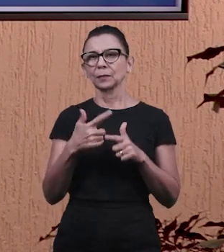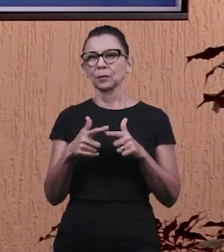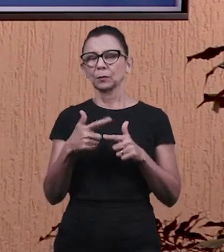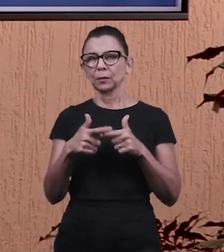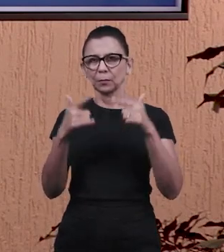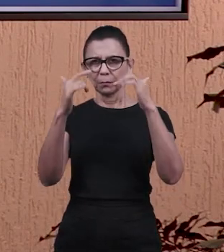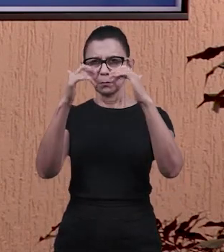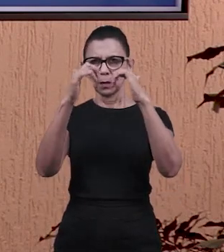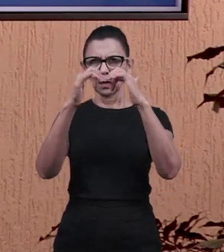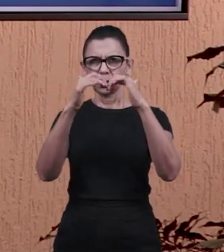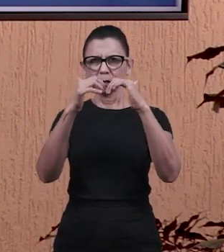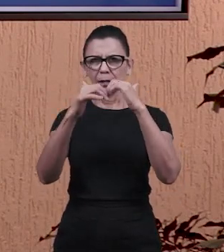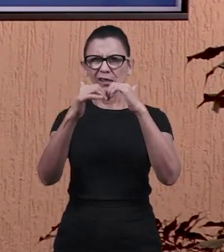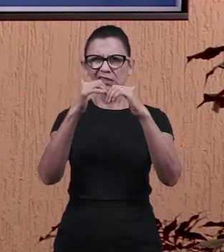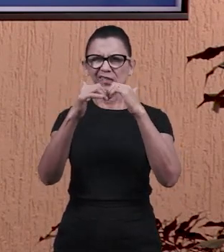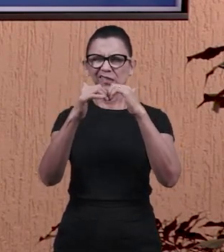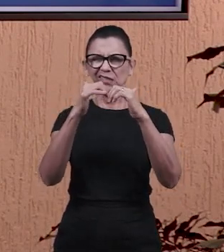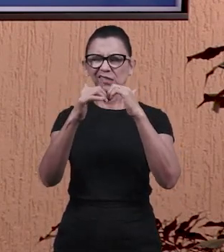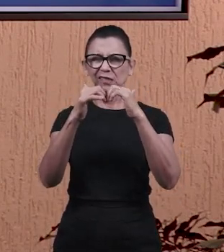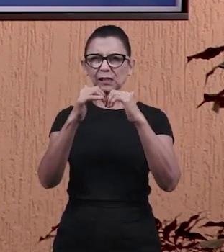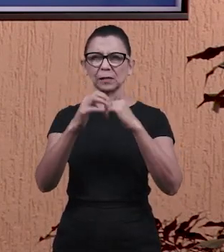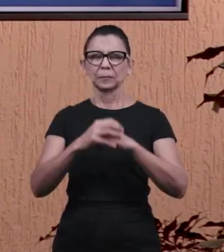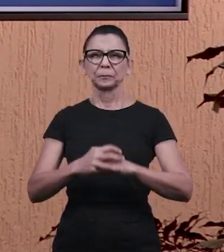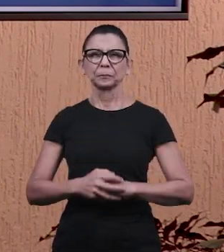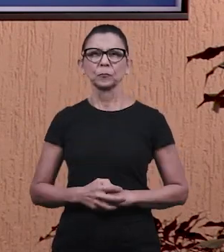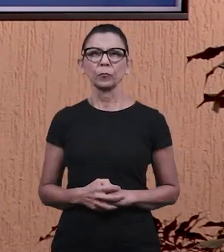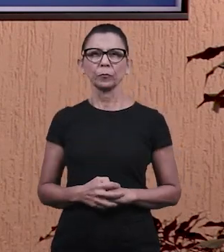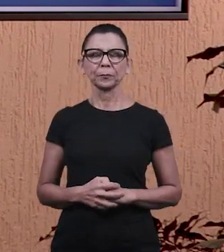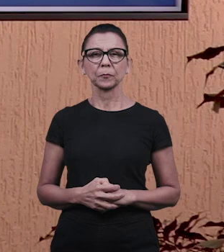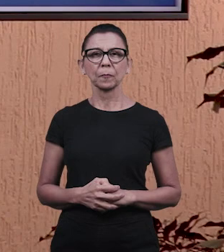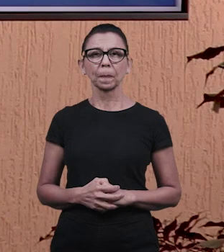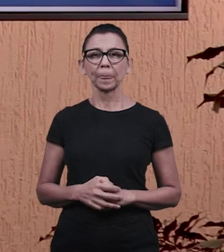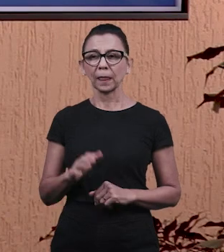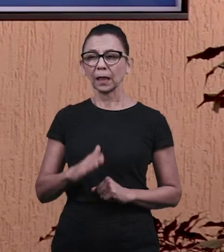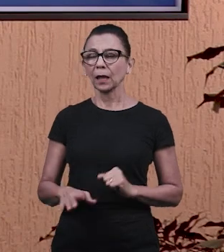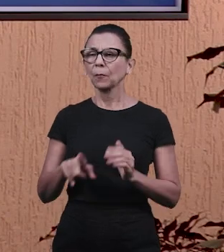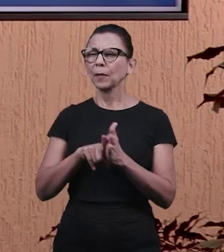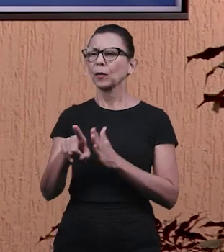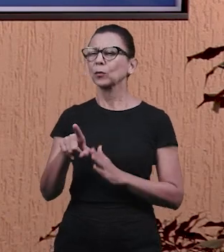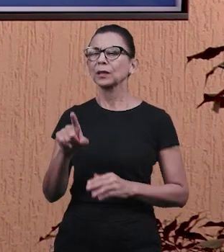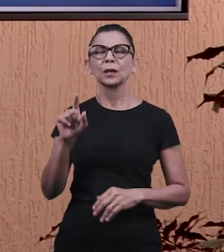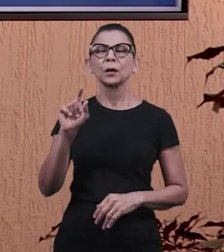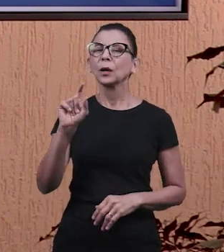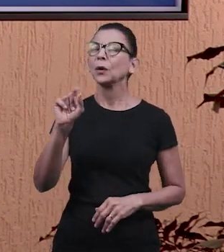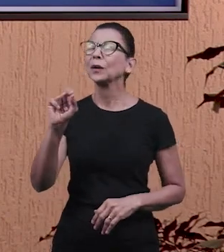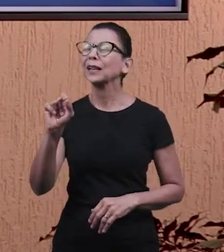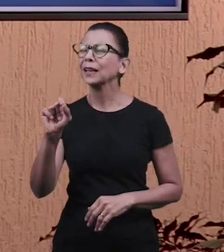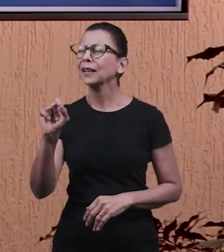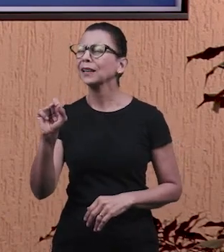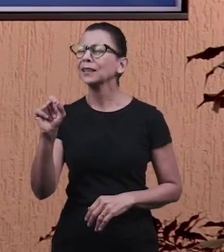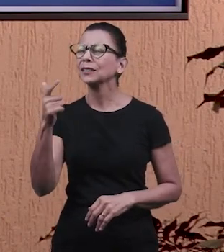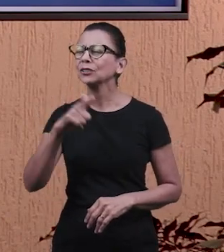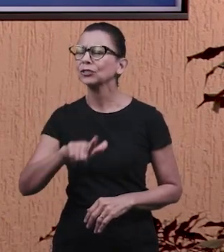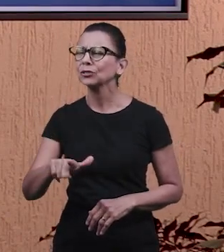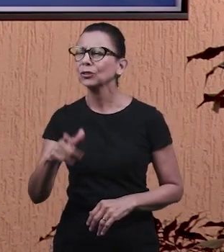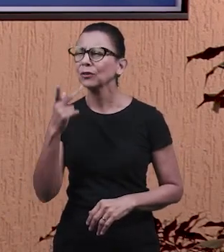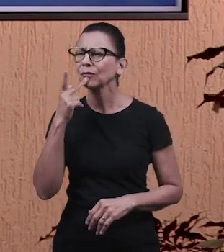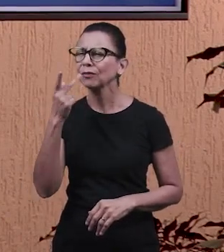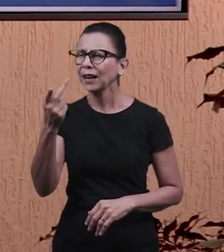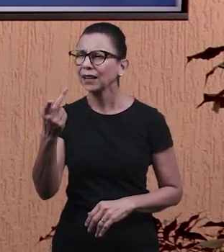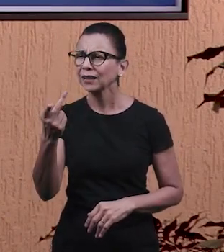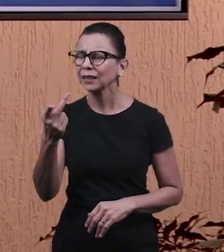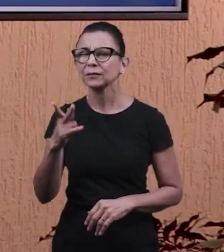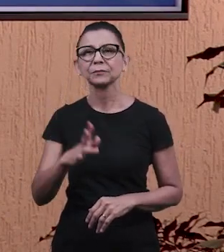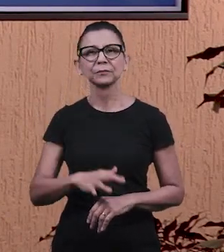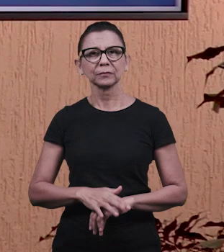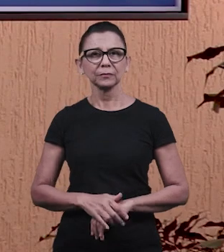можете узнать, имеет ли ребенок расстройство восприятия звука? Обычно такие дети, они спрашивают, что? Ничего не понял,